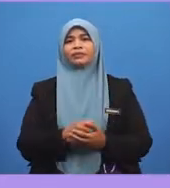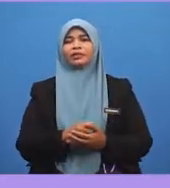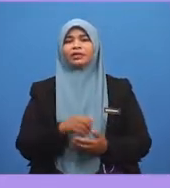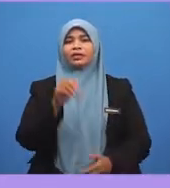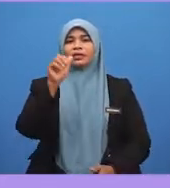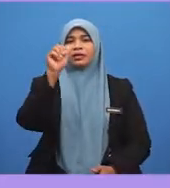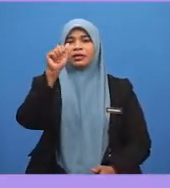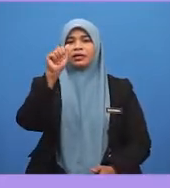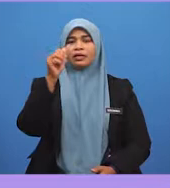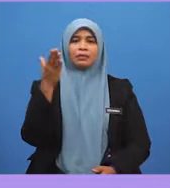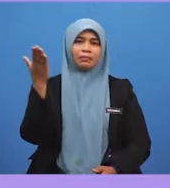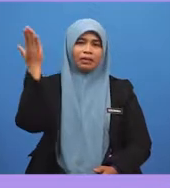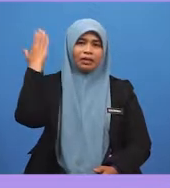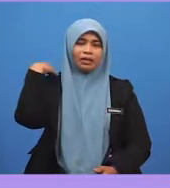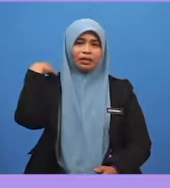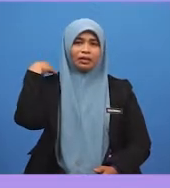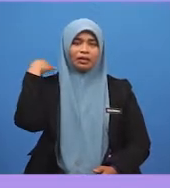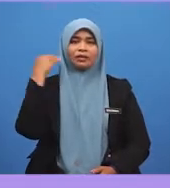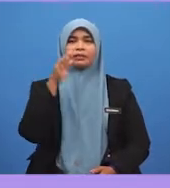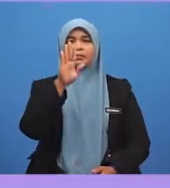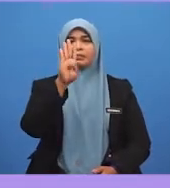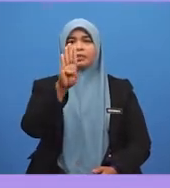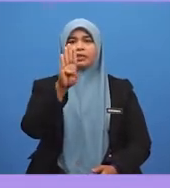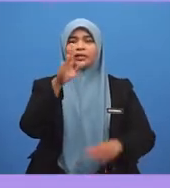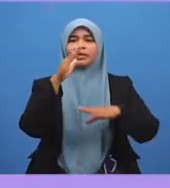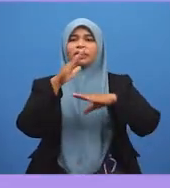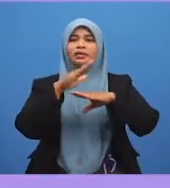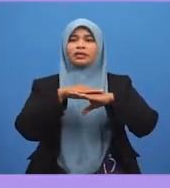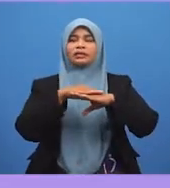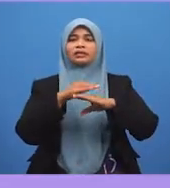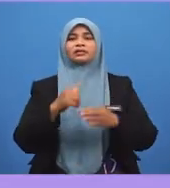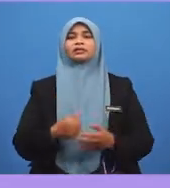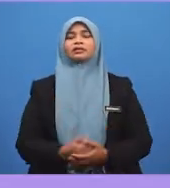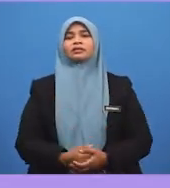A belakang, B atas.